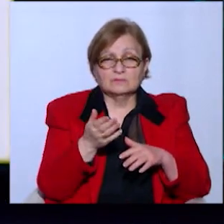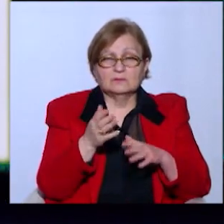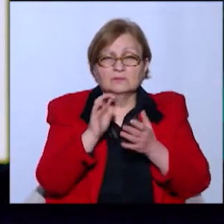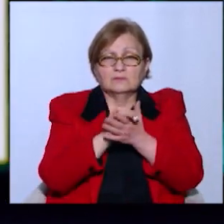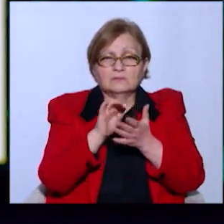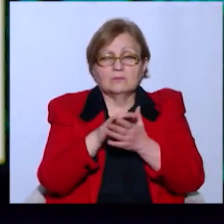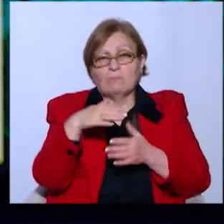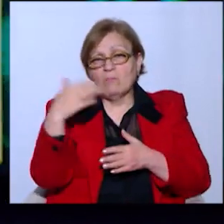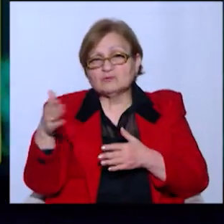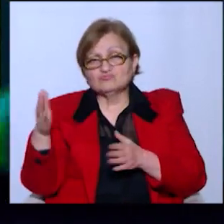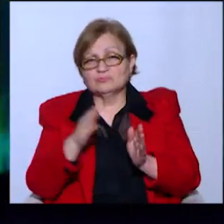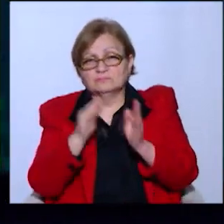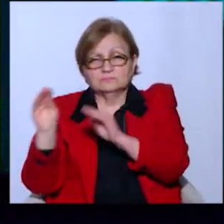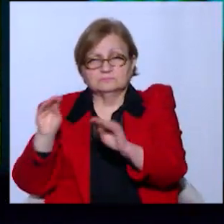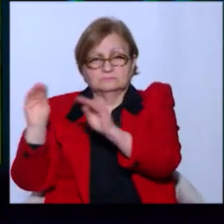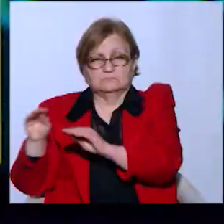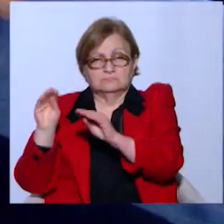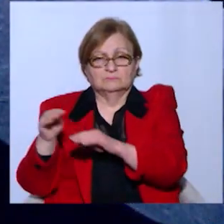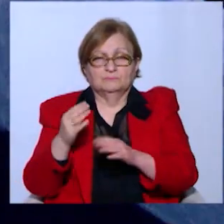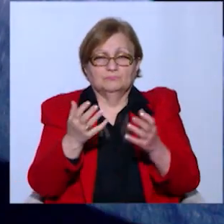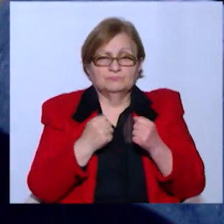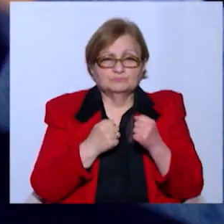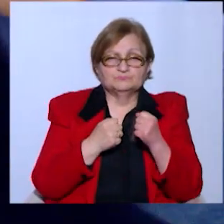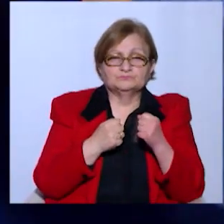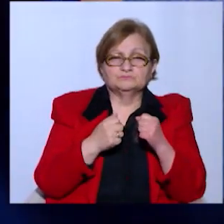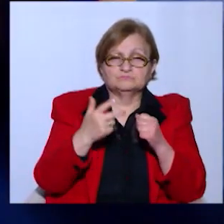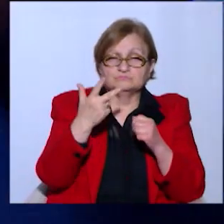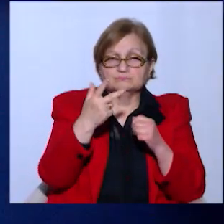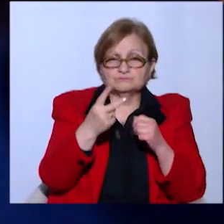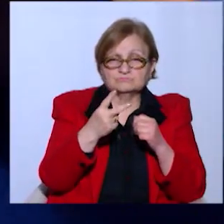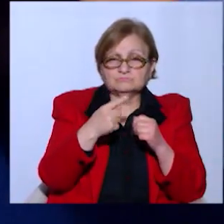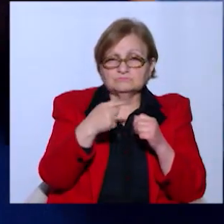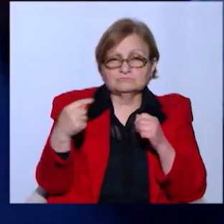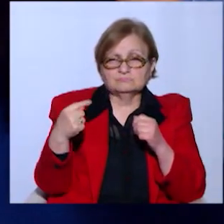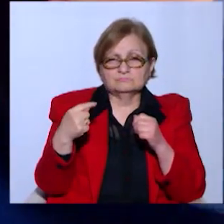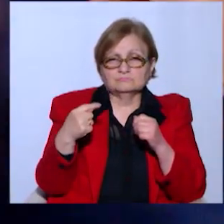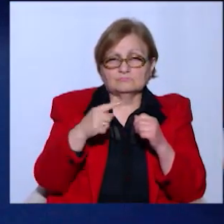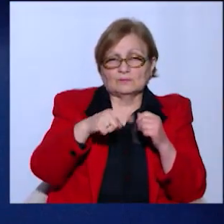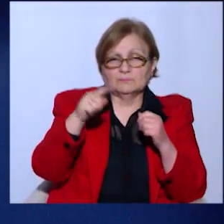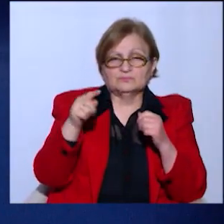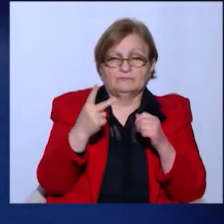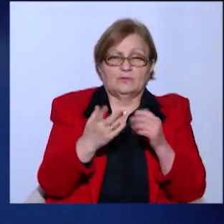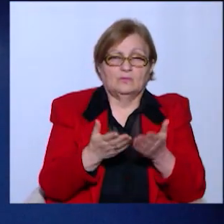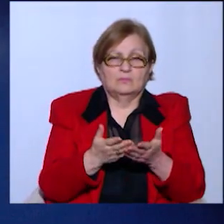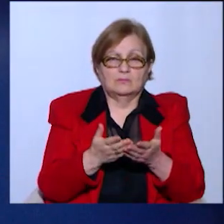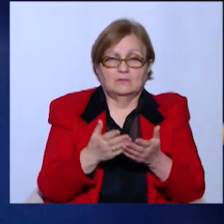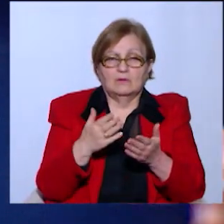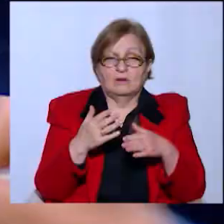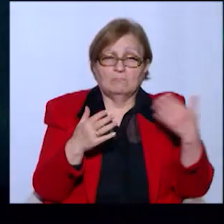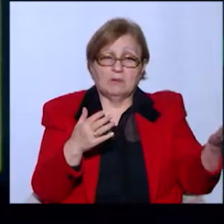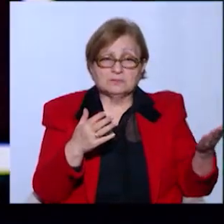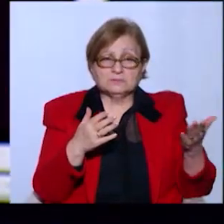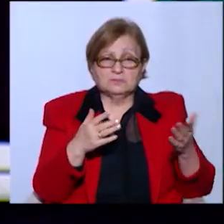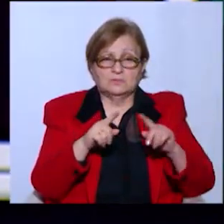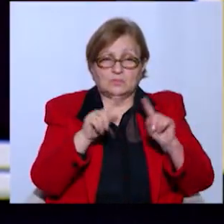წევრები მარჯვნივ გადავალაგოთ, მიიღება 32-ს მინუს აი ეს წევრი ფესვი 2. მარცხენა მხარედან